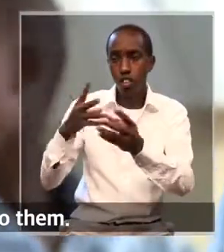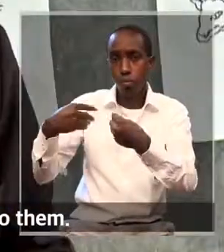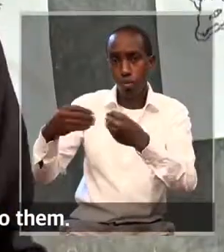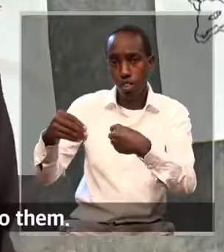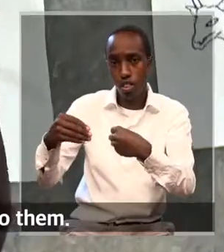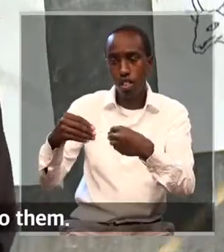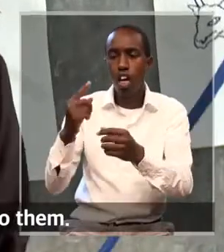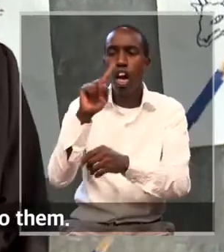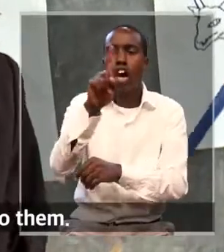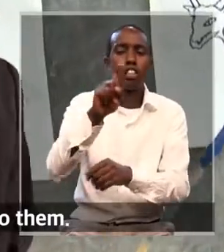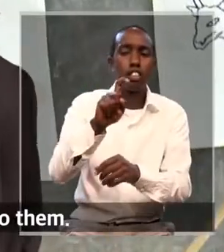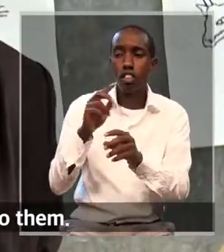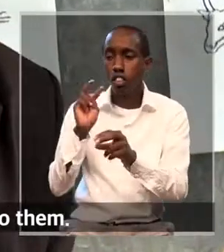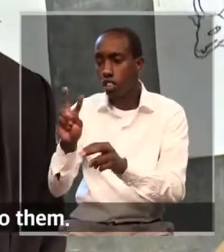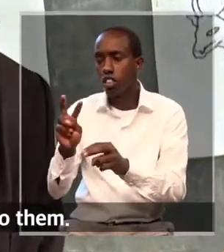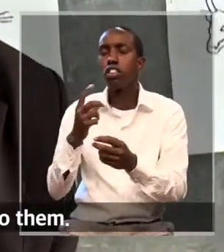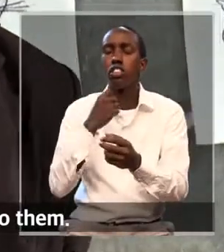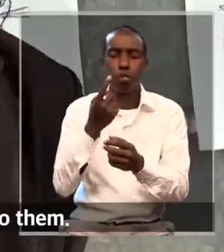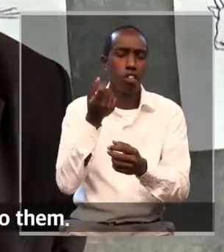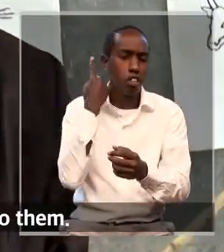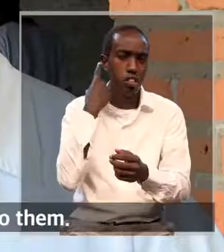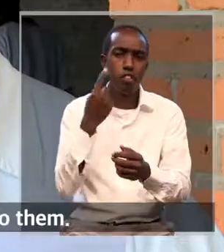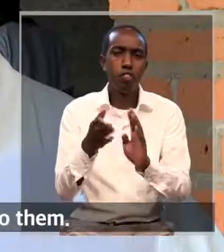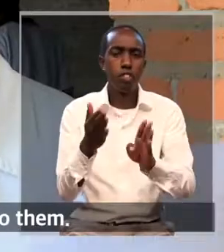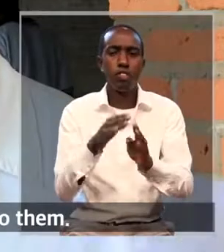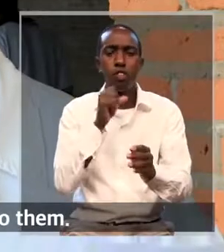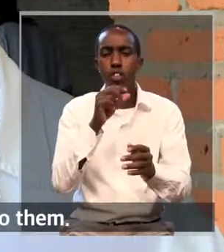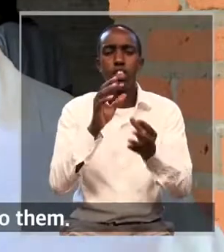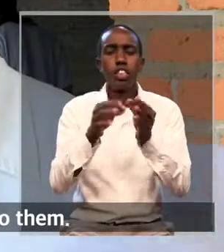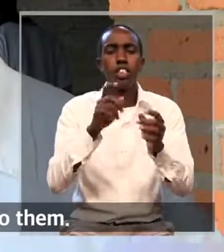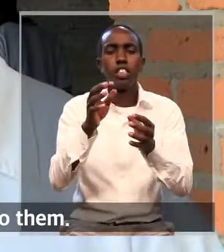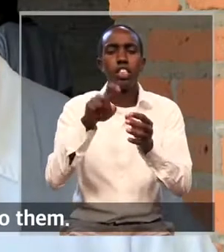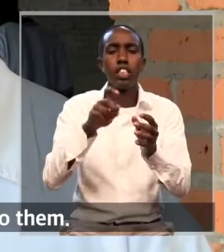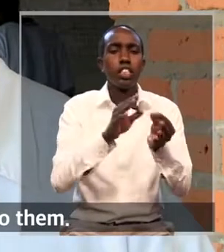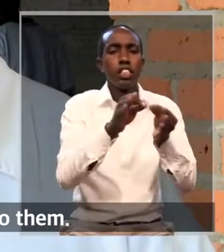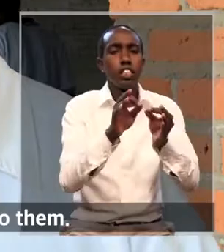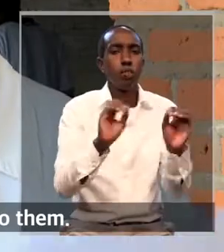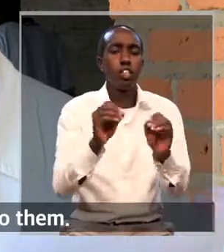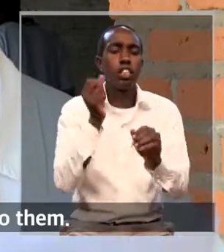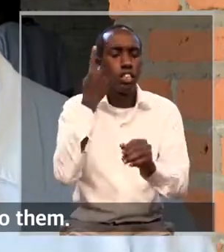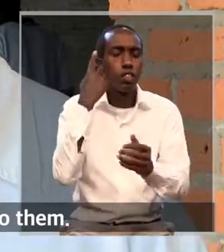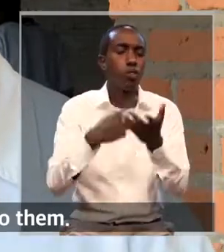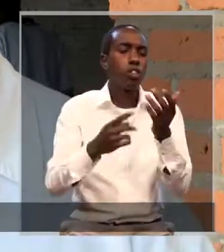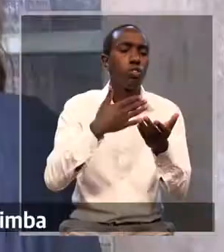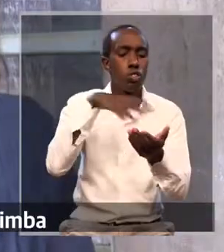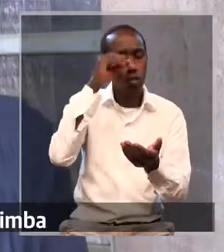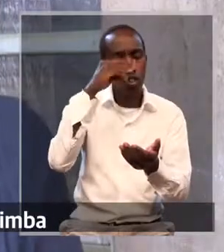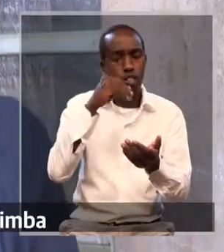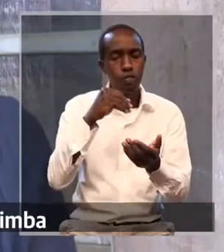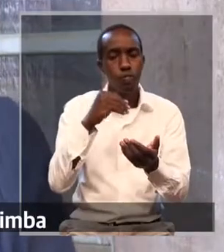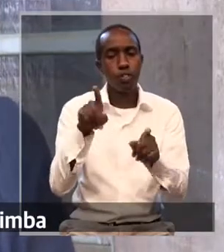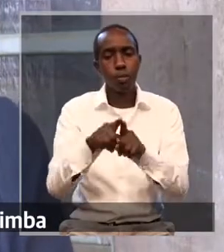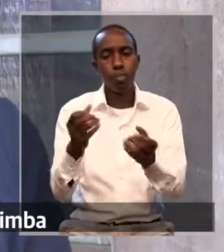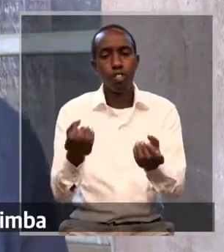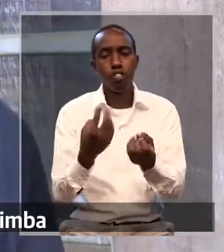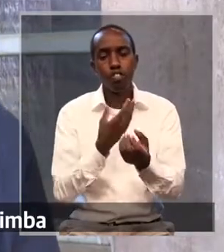materiel ubabaza aho tubazo, isomo barifata nta na introduction wawe watangira gukora, bakumva icyo mushaka kwiga. Twabonye